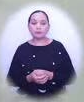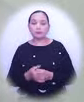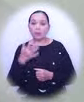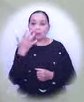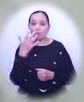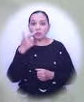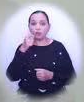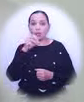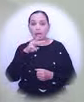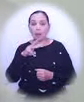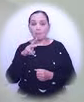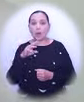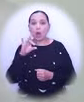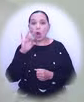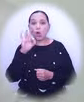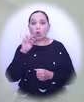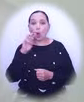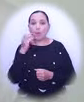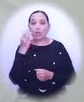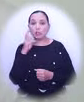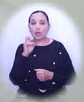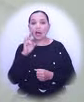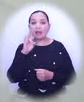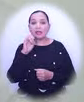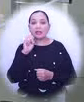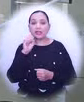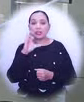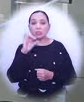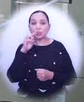5 gram ramashka nastoykasi.